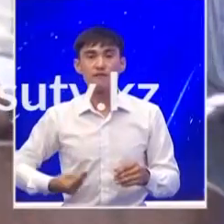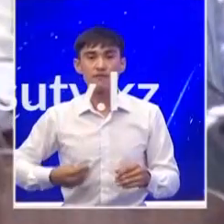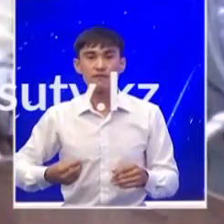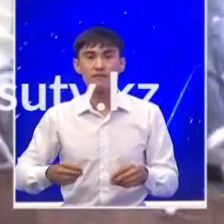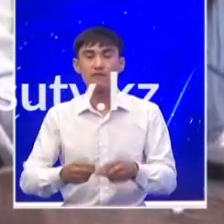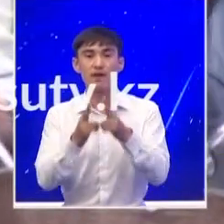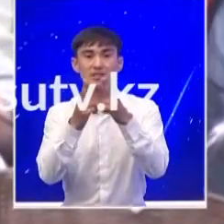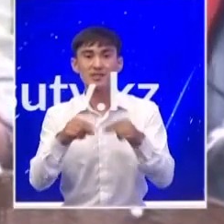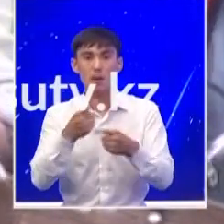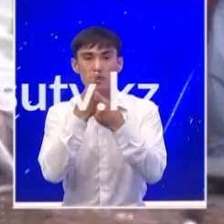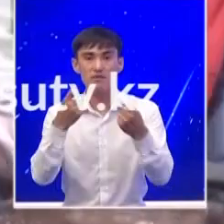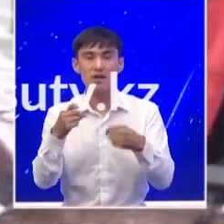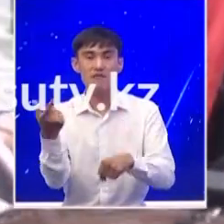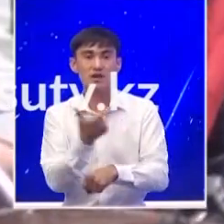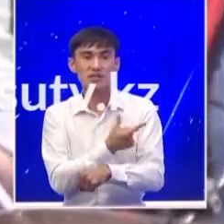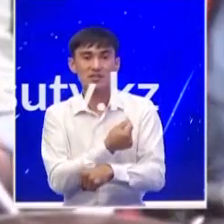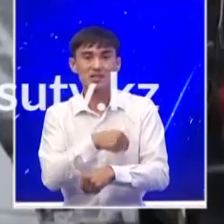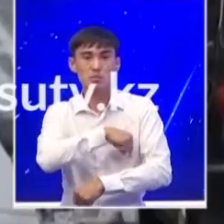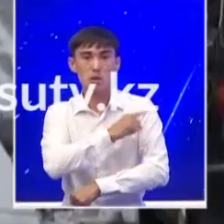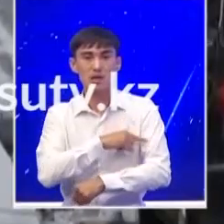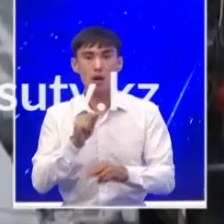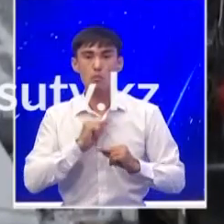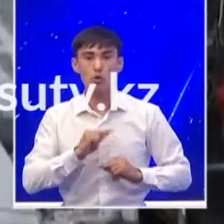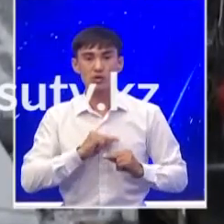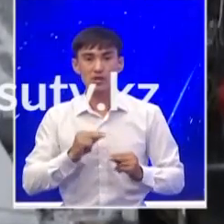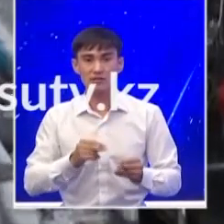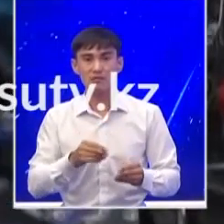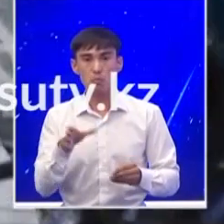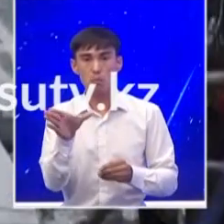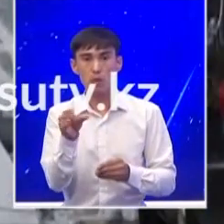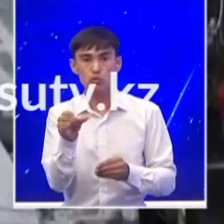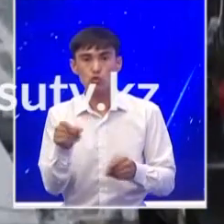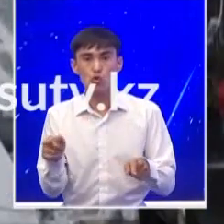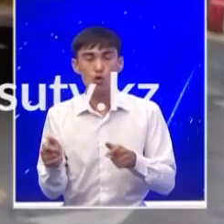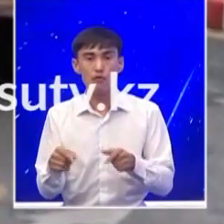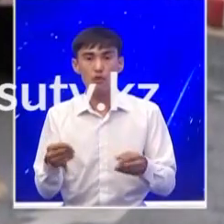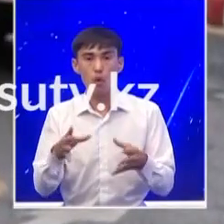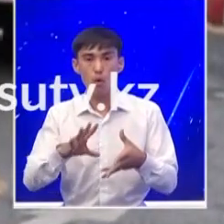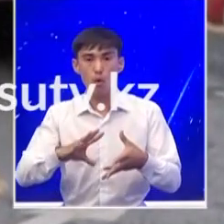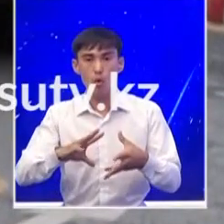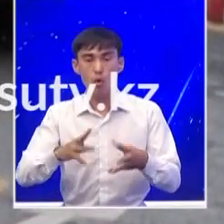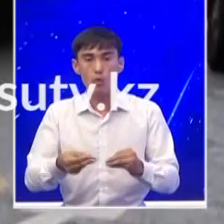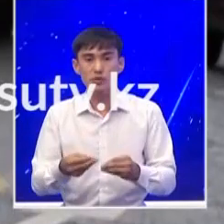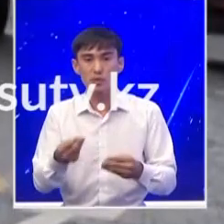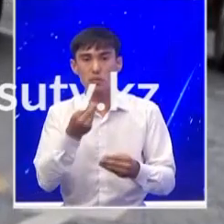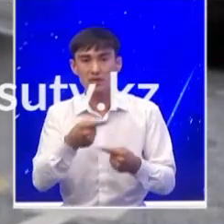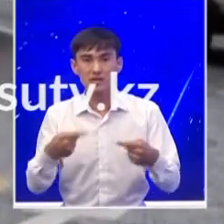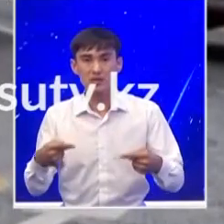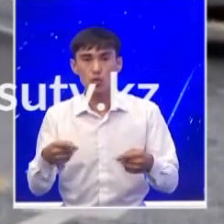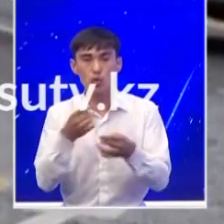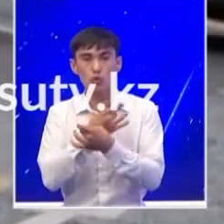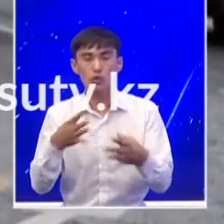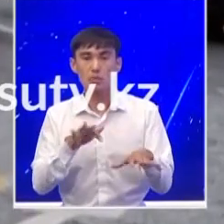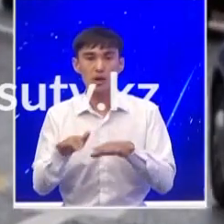об обязательной вакцинации медработников, о введении санитарных пропусков для посещения общепита и культурных мероприятий.